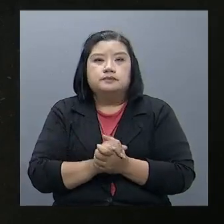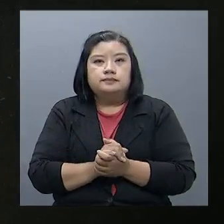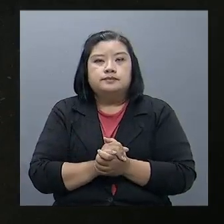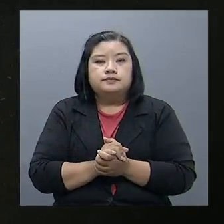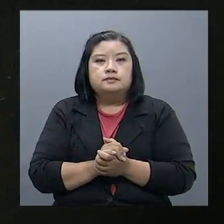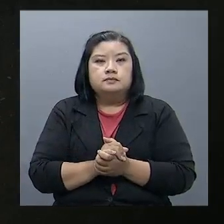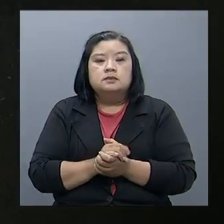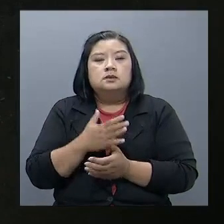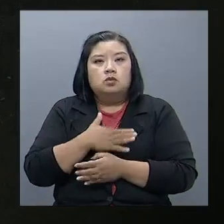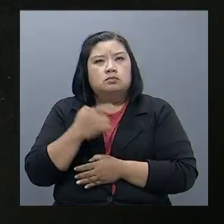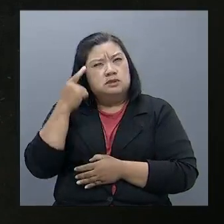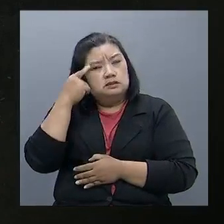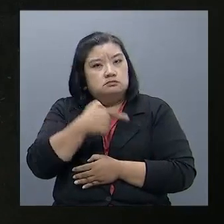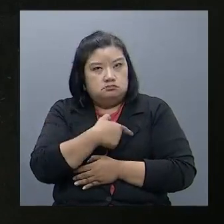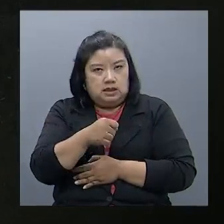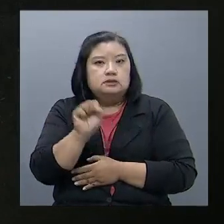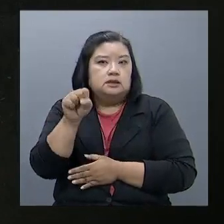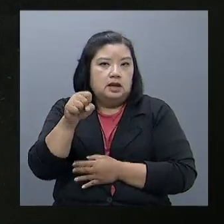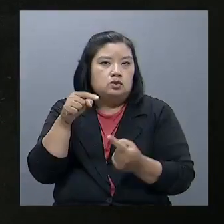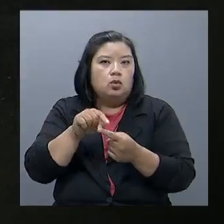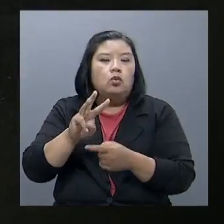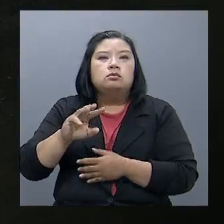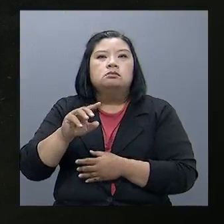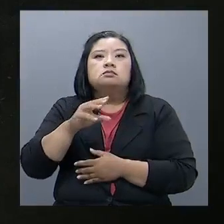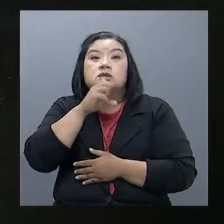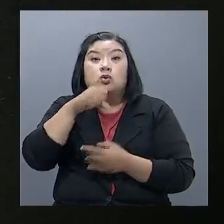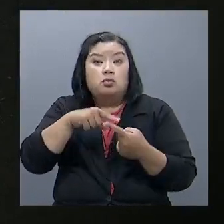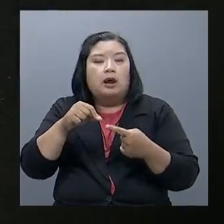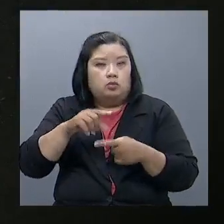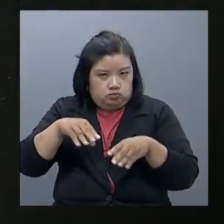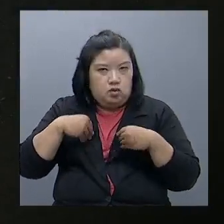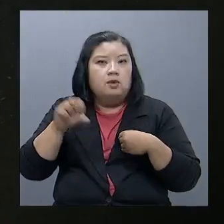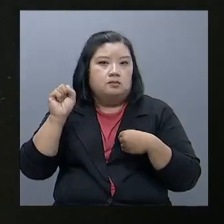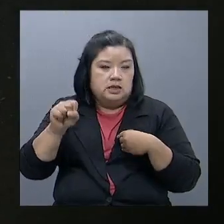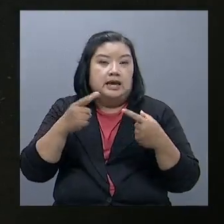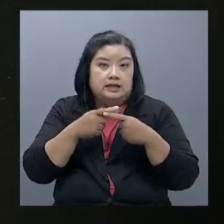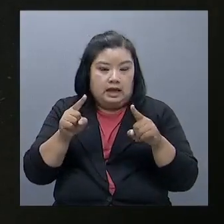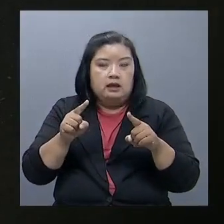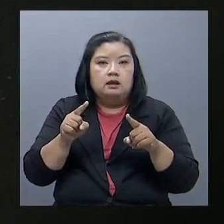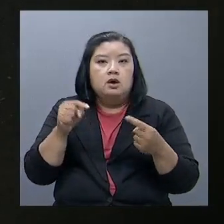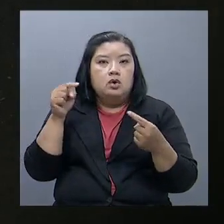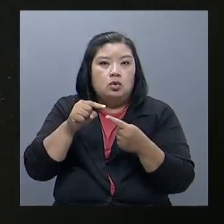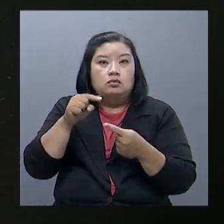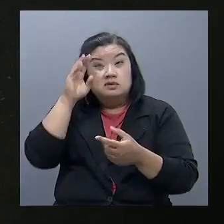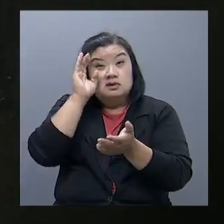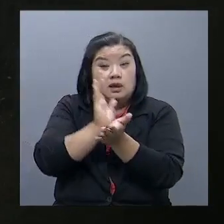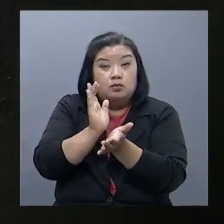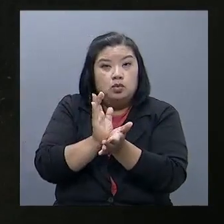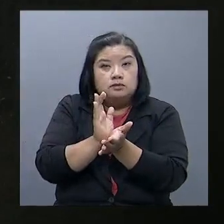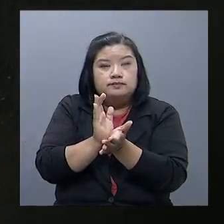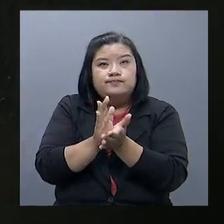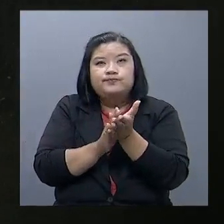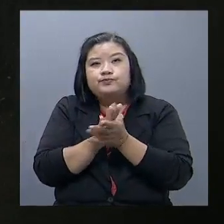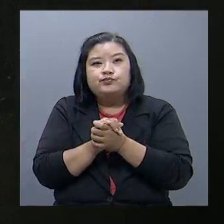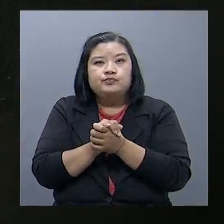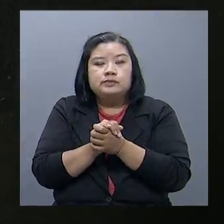วคุณวิโรจน์ครับแน่นอนครับ ค ่ ะ แต่ในส่วนของตำรวจซึ่งจะมาสอบสวนตำรวจกันเองเนี่ยผ